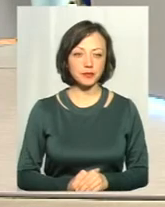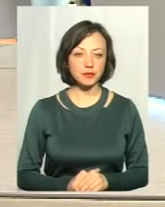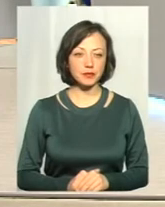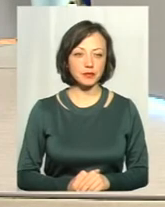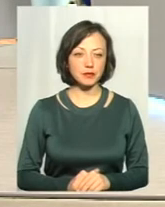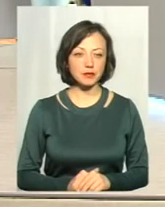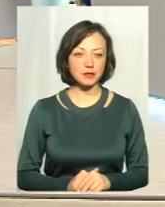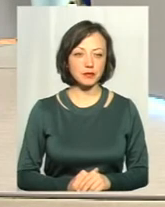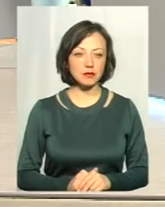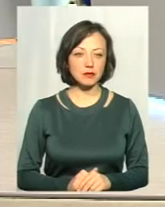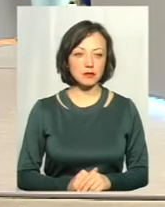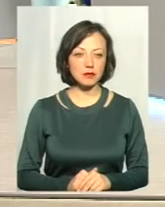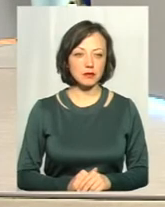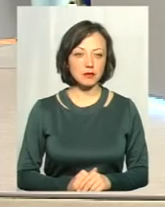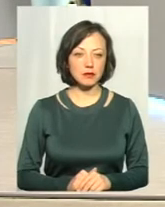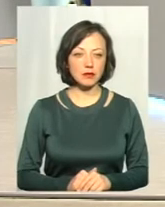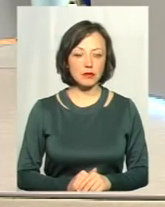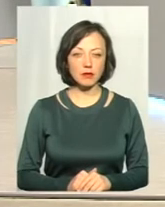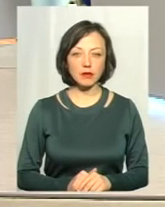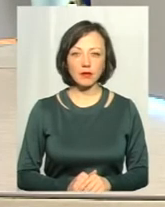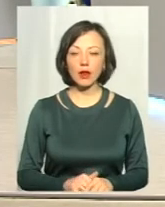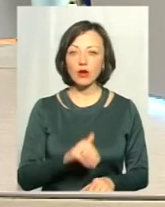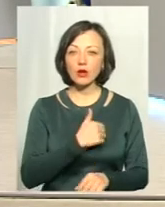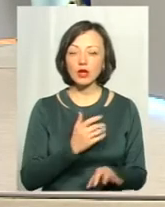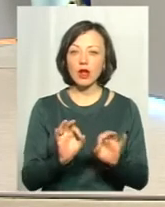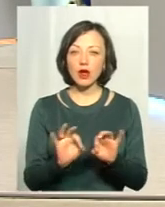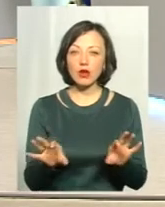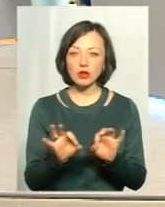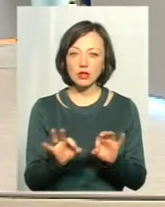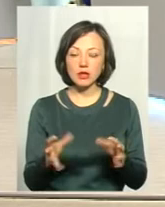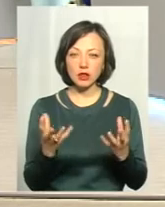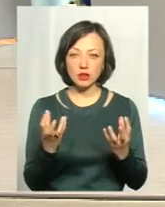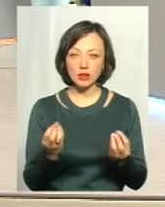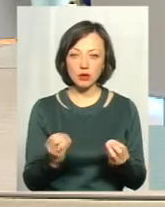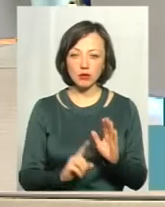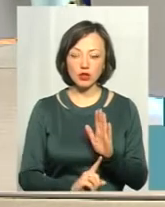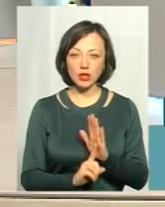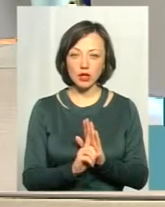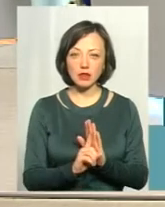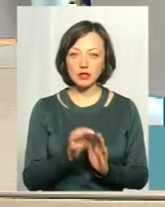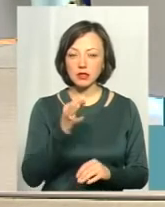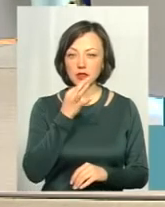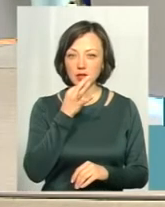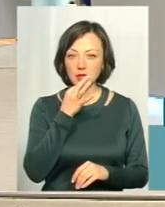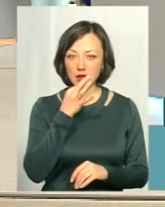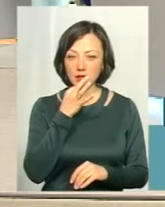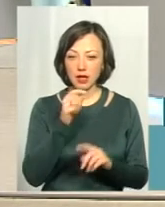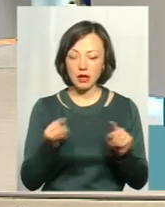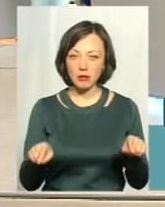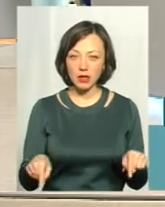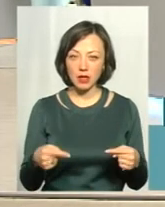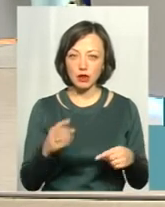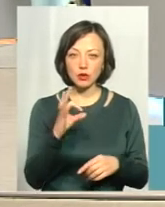от, якщо от дітки, от я вам хотіла розказати, що починаючи от з ранньої, у нас є рання